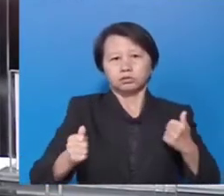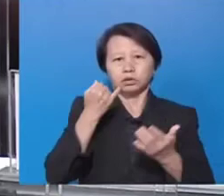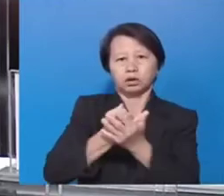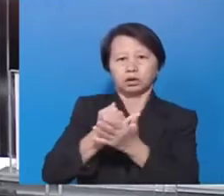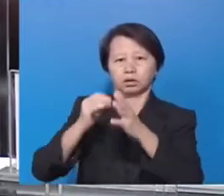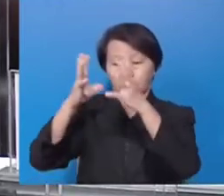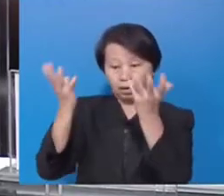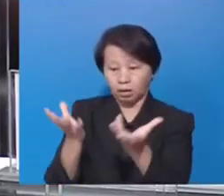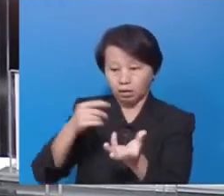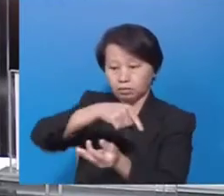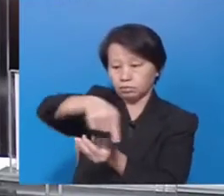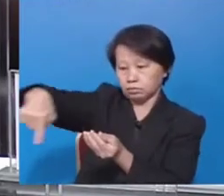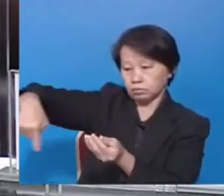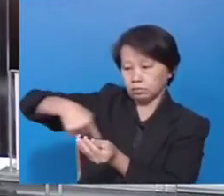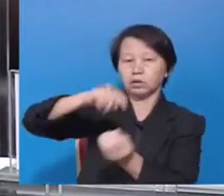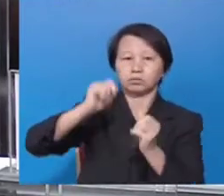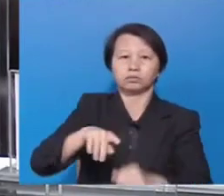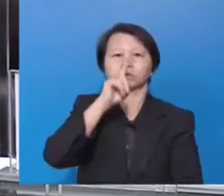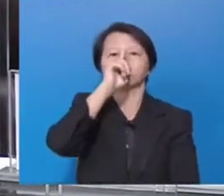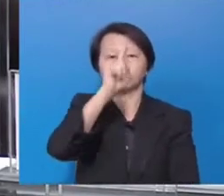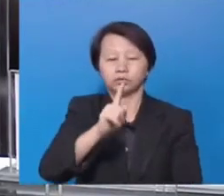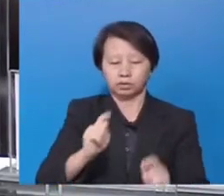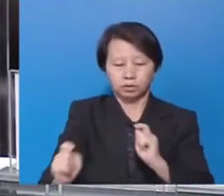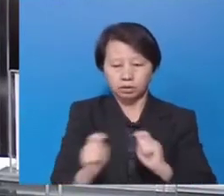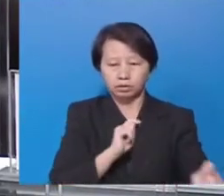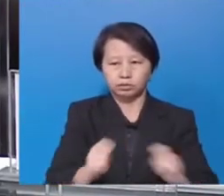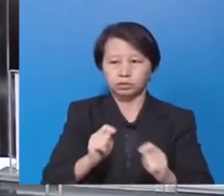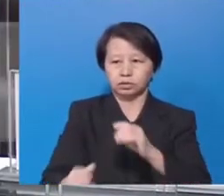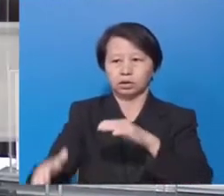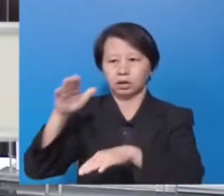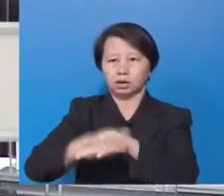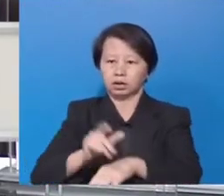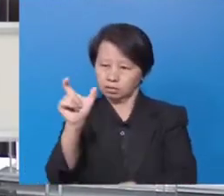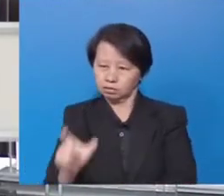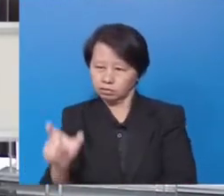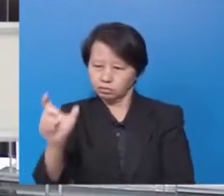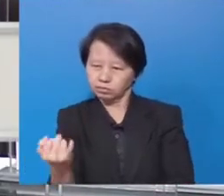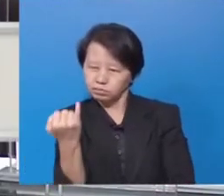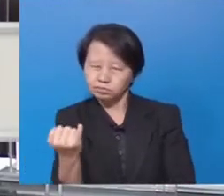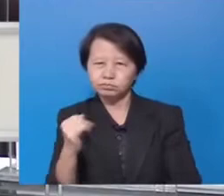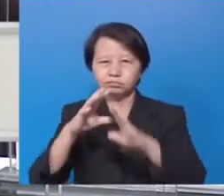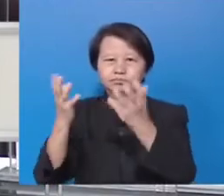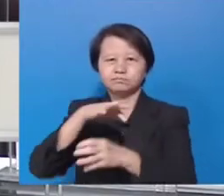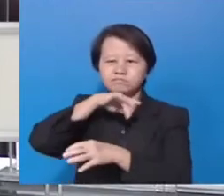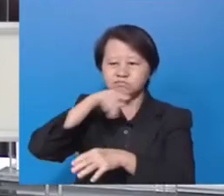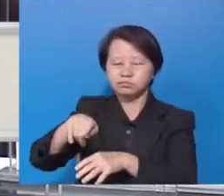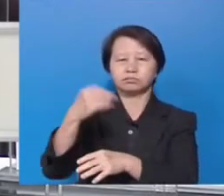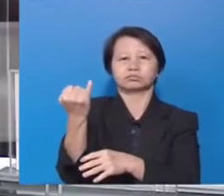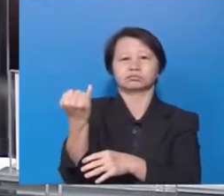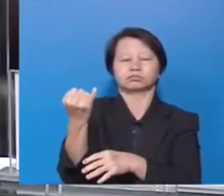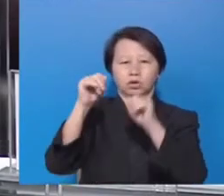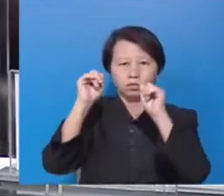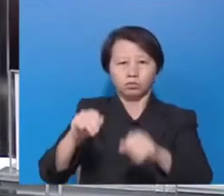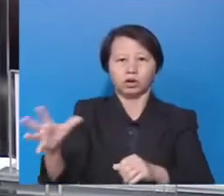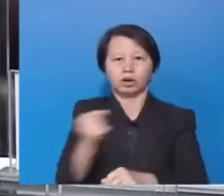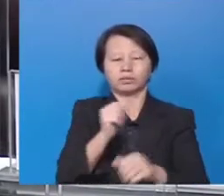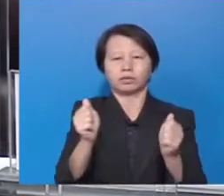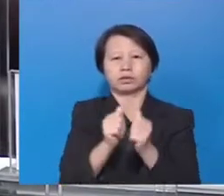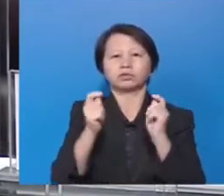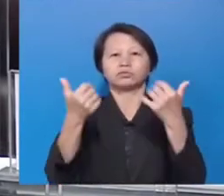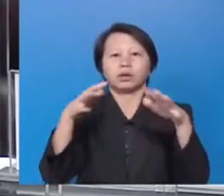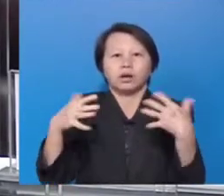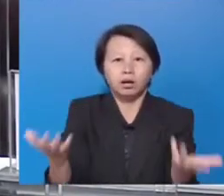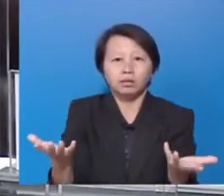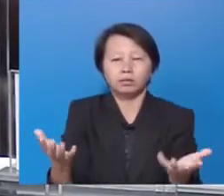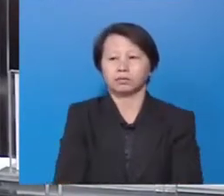janaya alam sekitar dapat memastikan tindakan ke atas penjenayah bencana alam sekitar ini didapat diambil